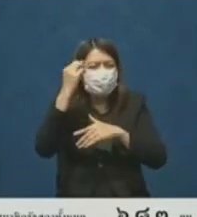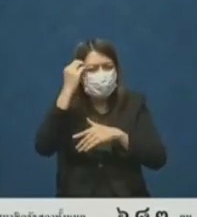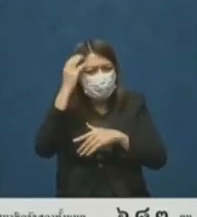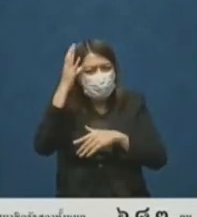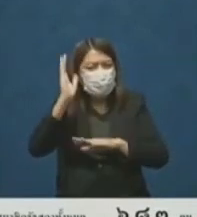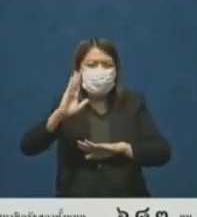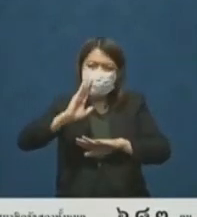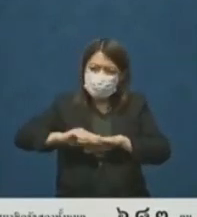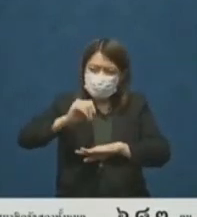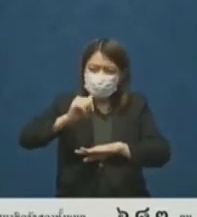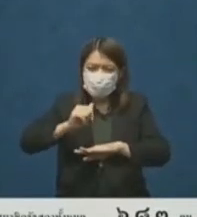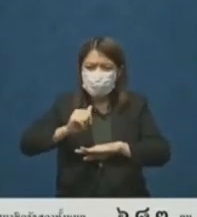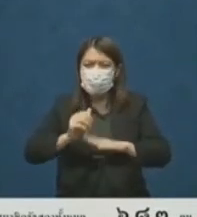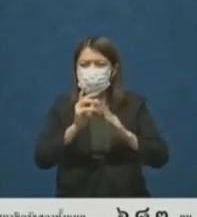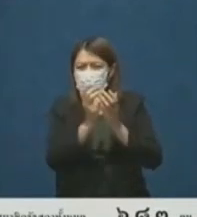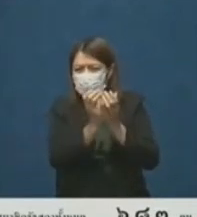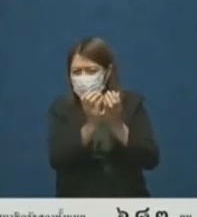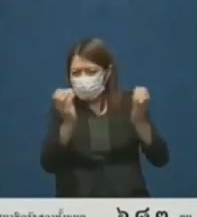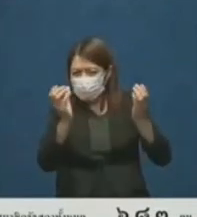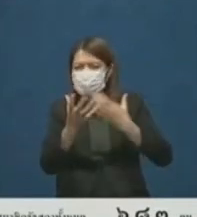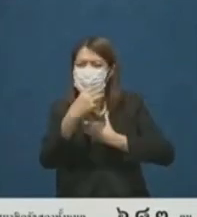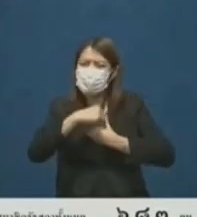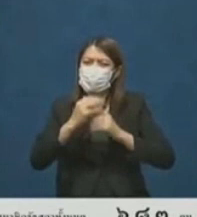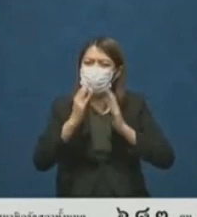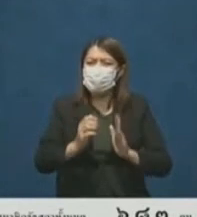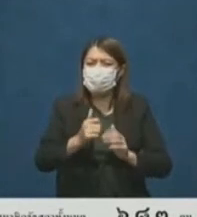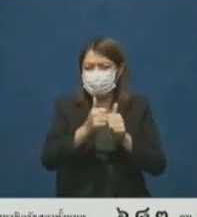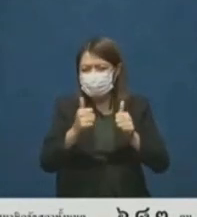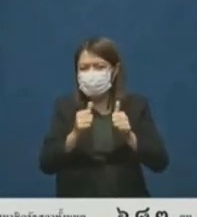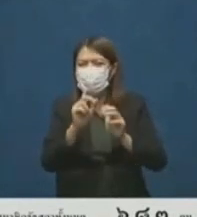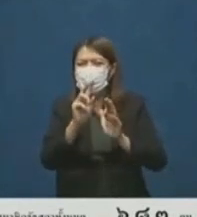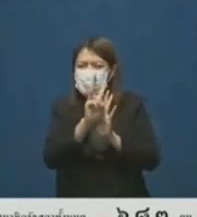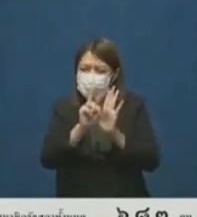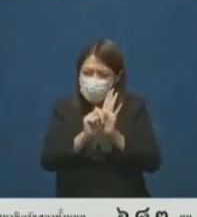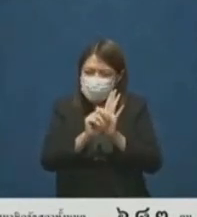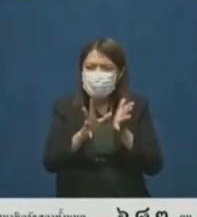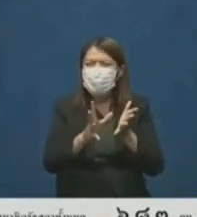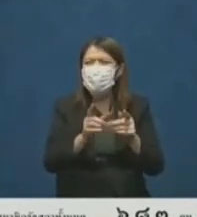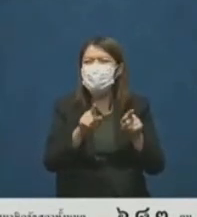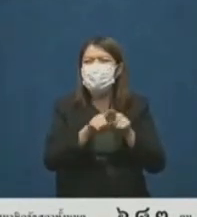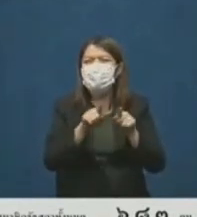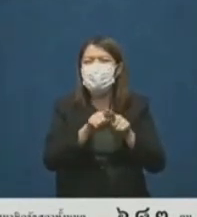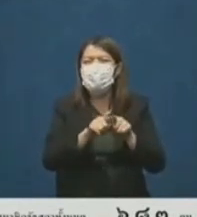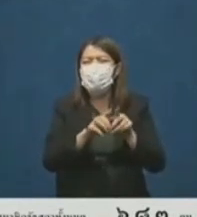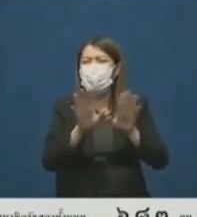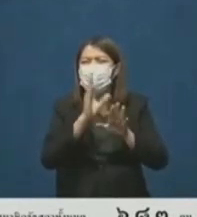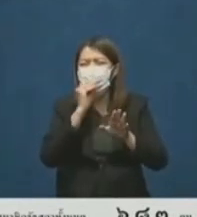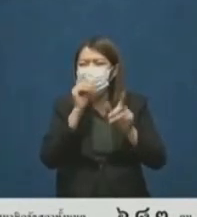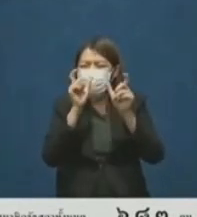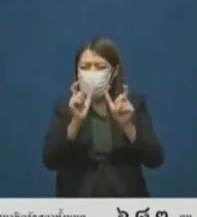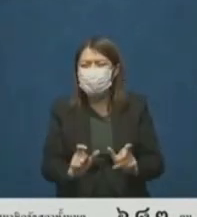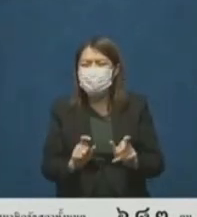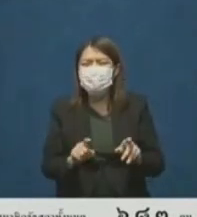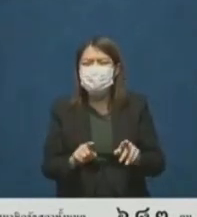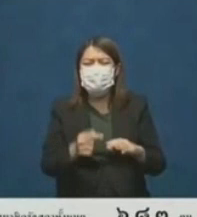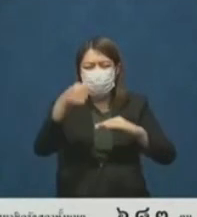เพิ่นเขียนไปสติปัญญาความรู้ความสามารถและคุณธรรมคนดีมีวินัยเขีย